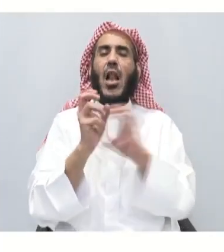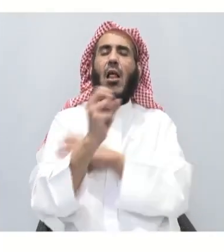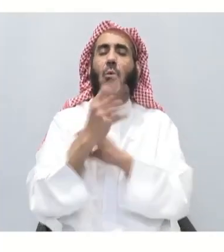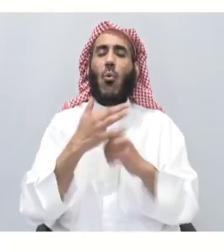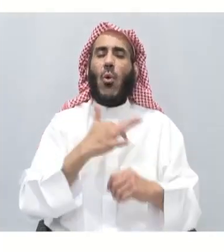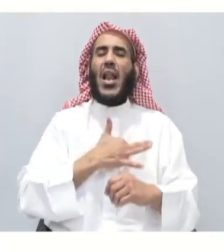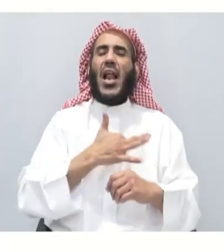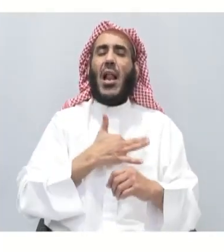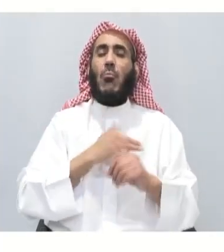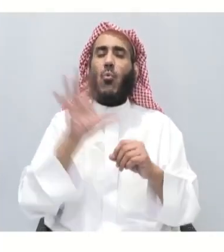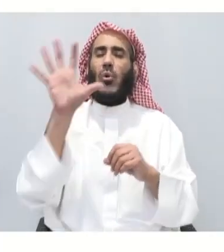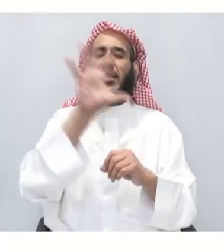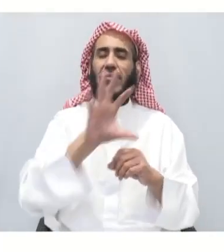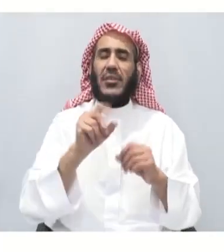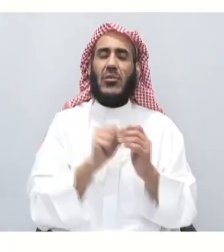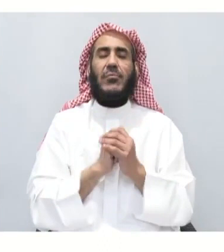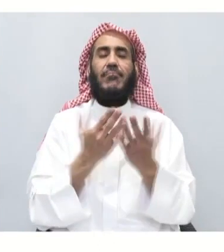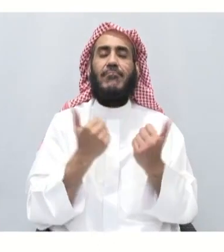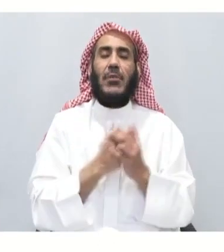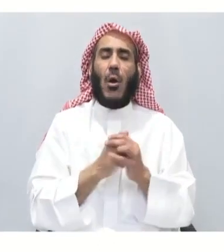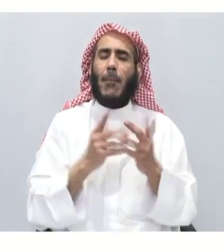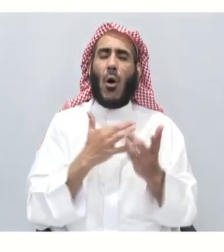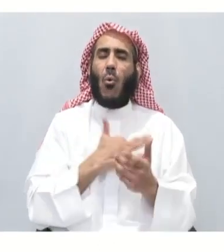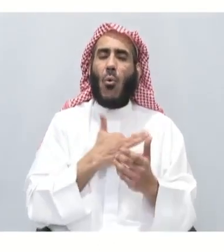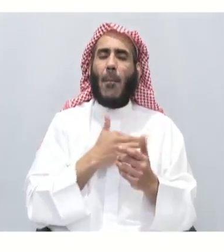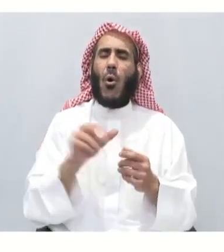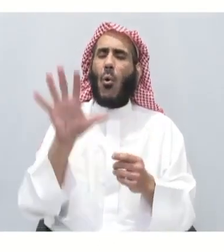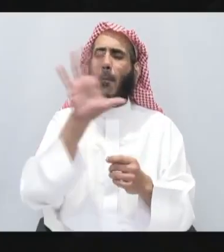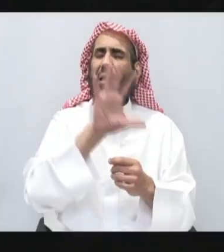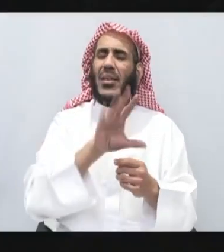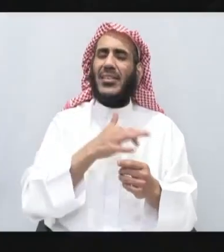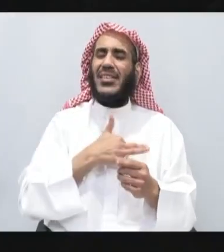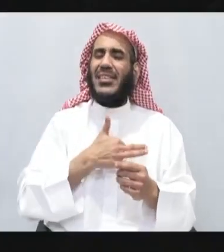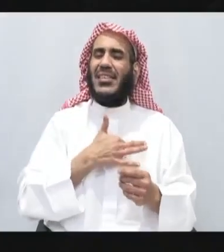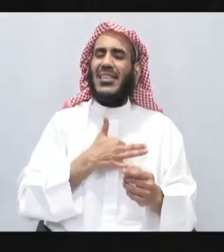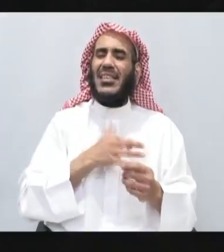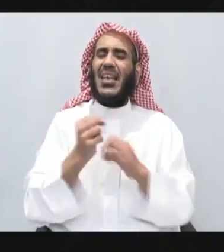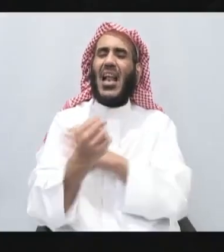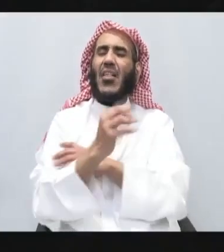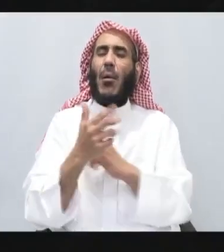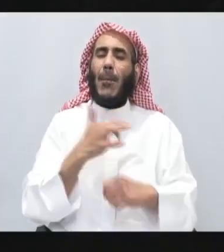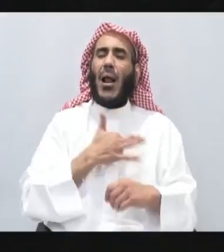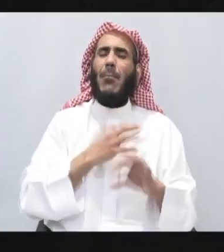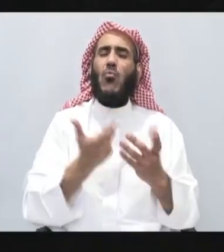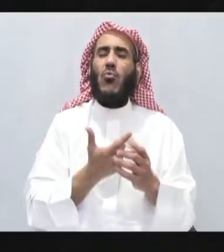للقلب وصفه او صف ما هو مظهر نسيج العضله